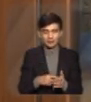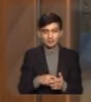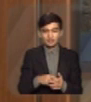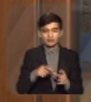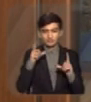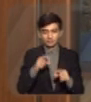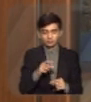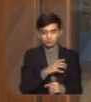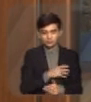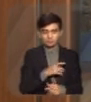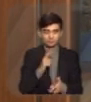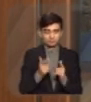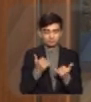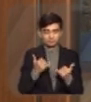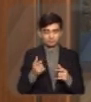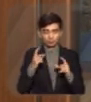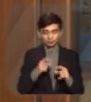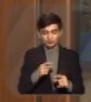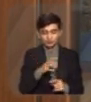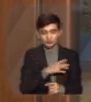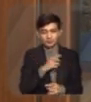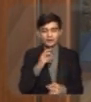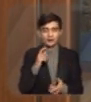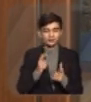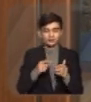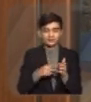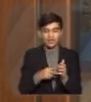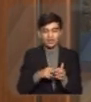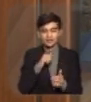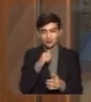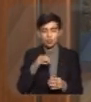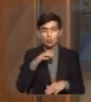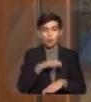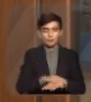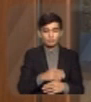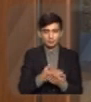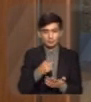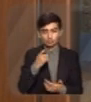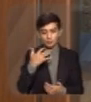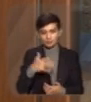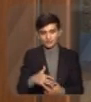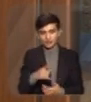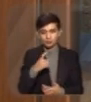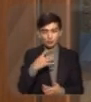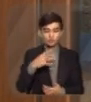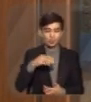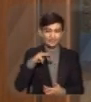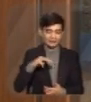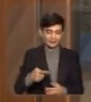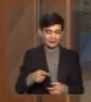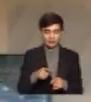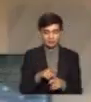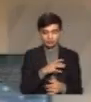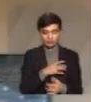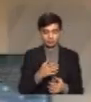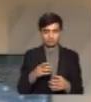төмендеп кетуі. Қазір нарықты бағада жаңағы оптым айтатын болсақ 150-140 теңгеден қазір қанысқа